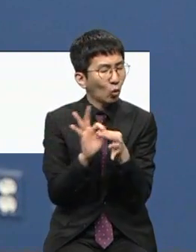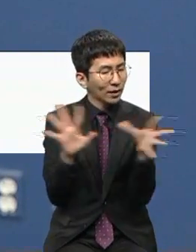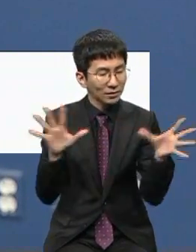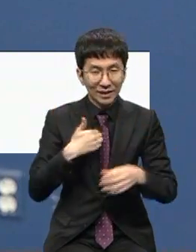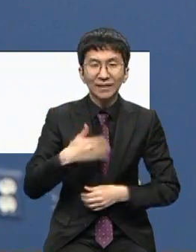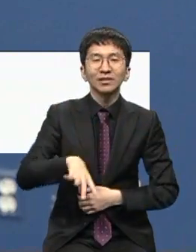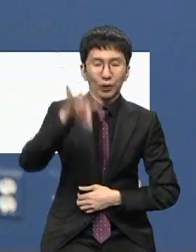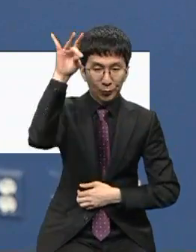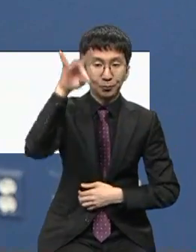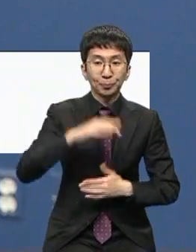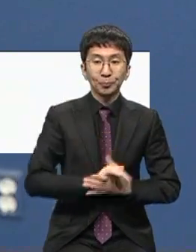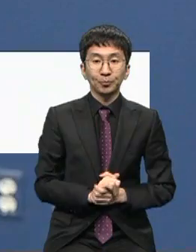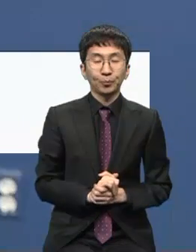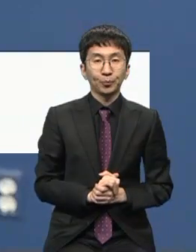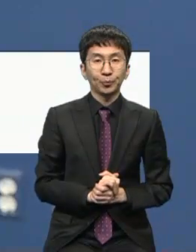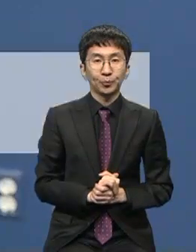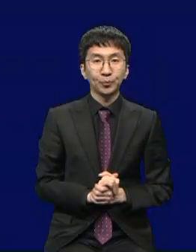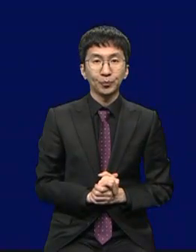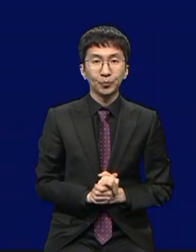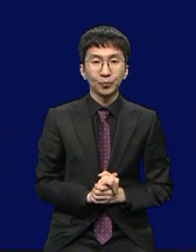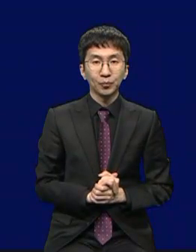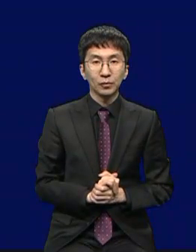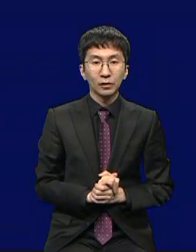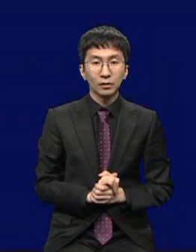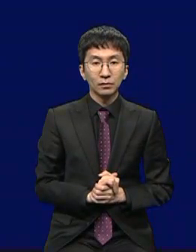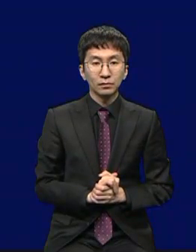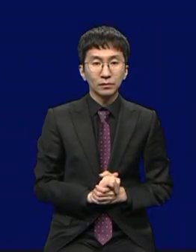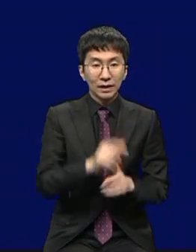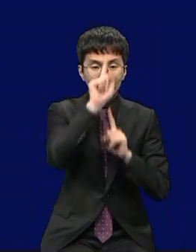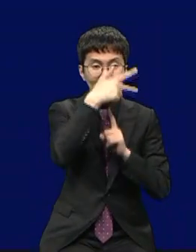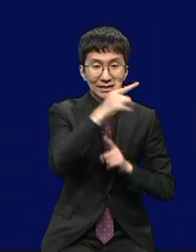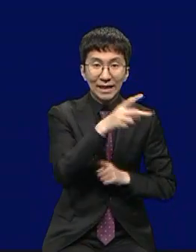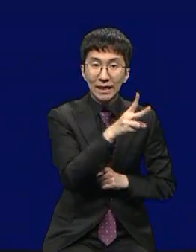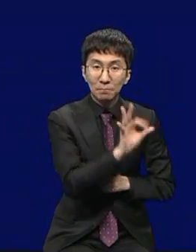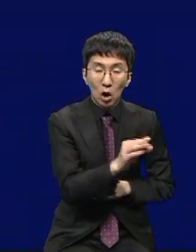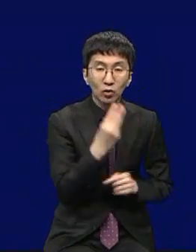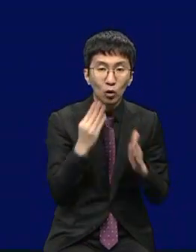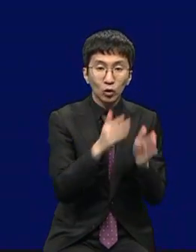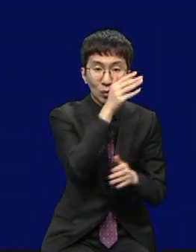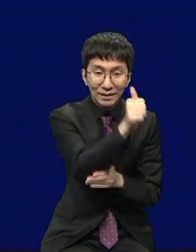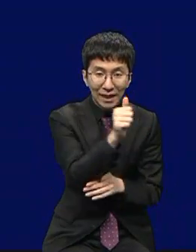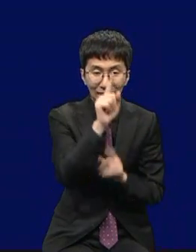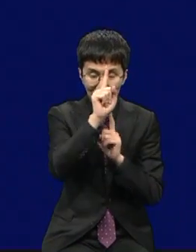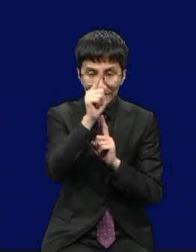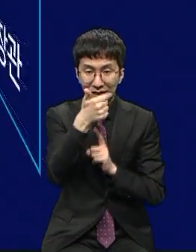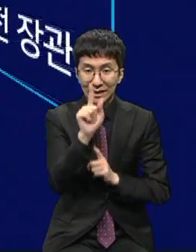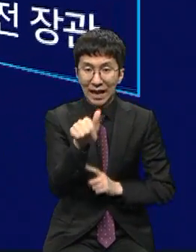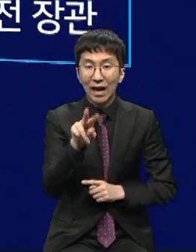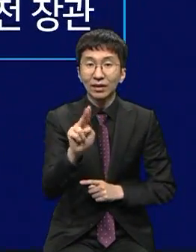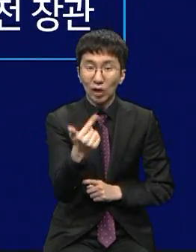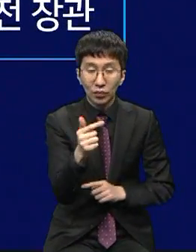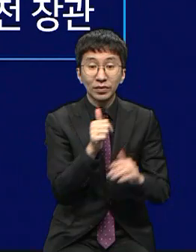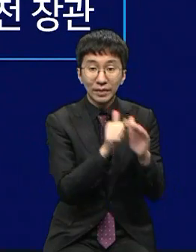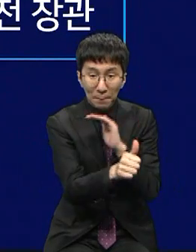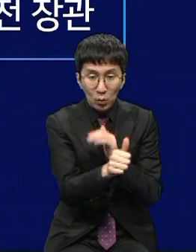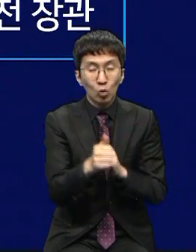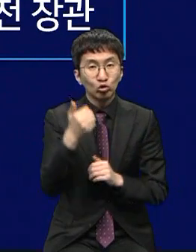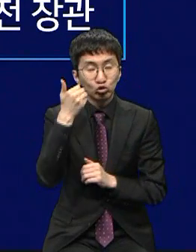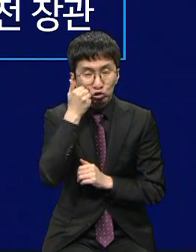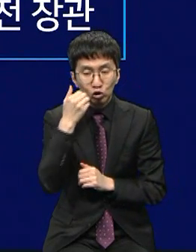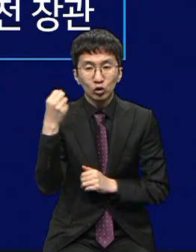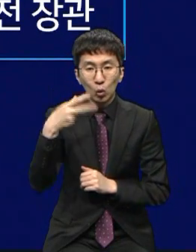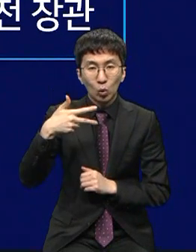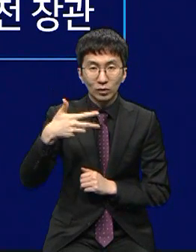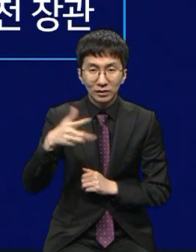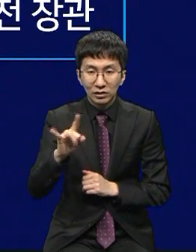처음 등록을 하는 것이고. 이재명 경기지사, 이낙연 전 대표, 정세균 전 총리 등